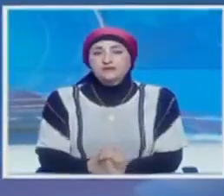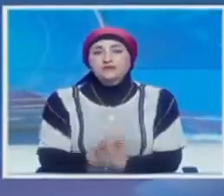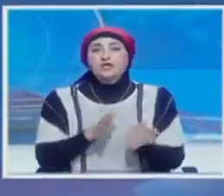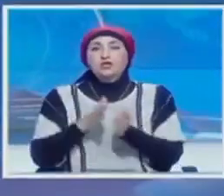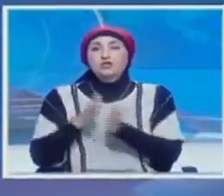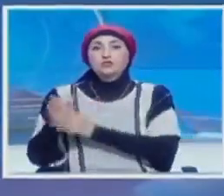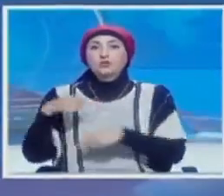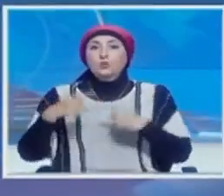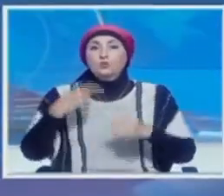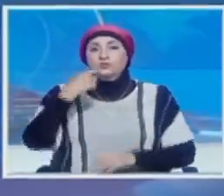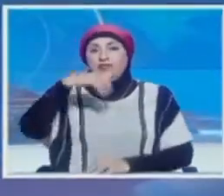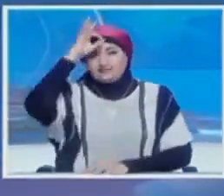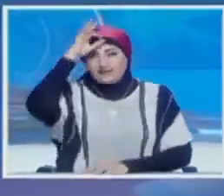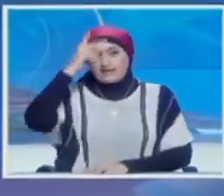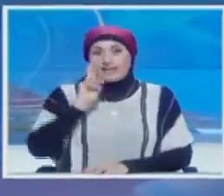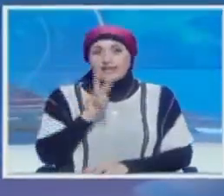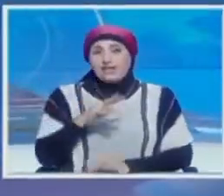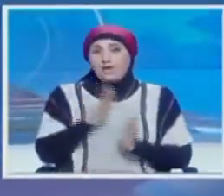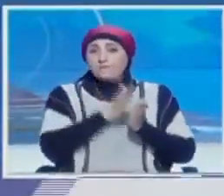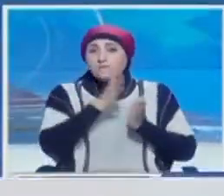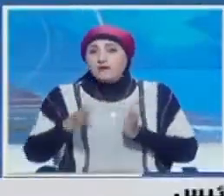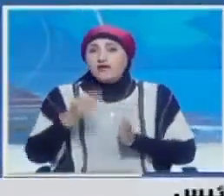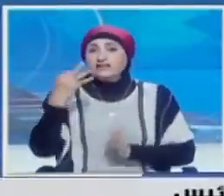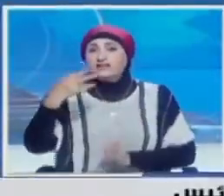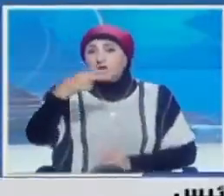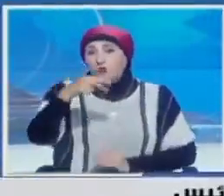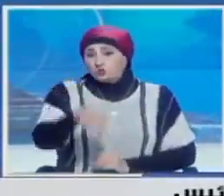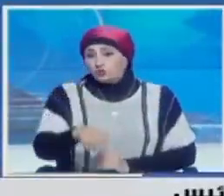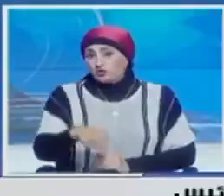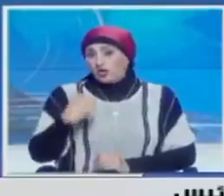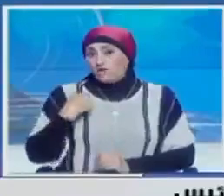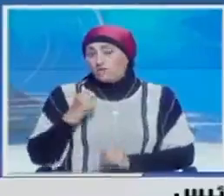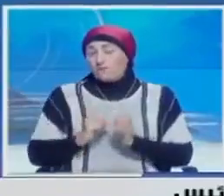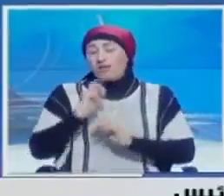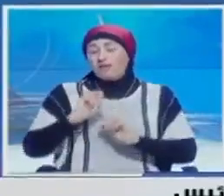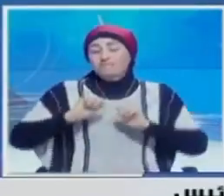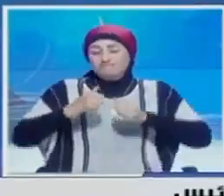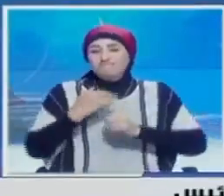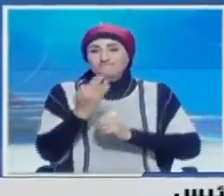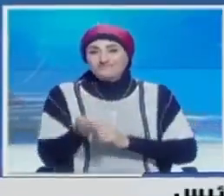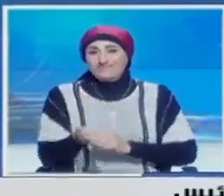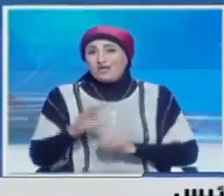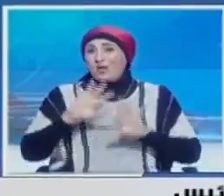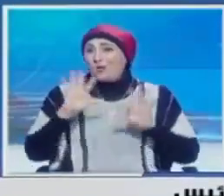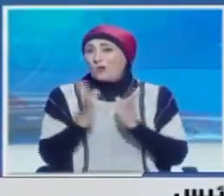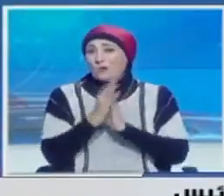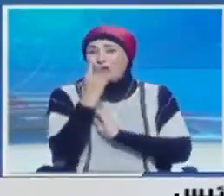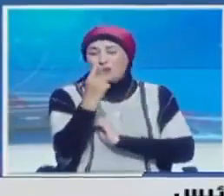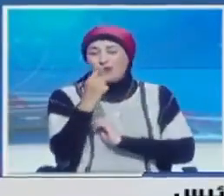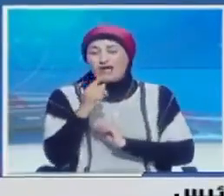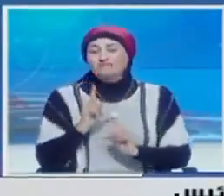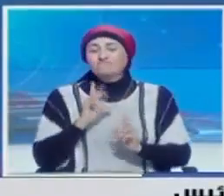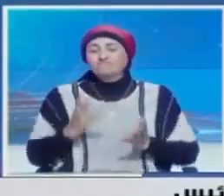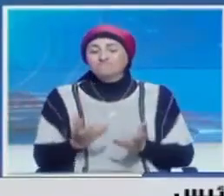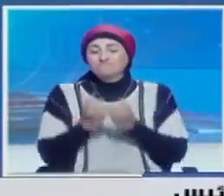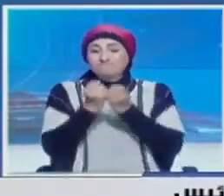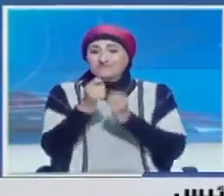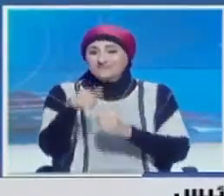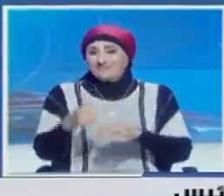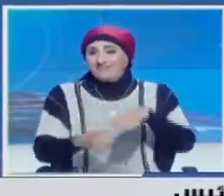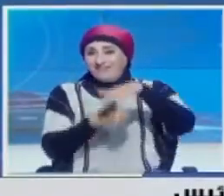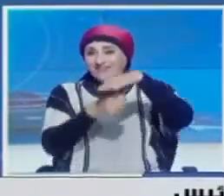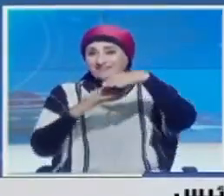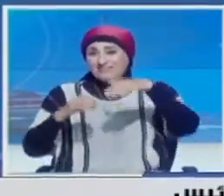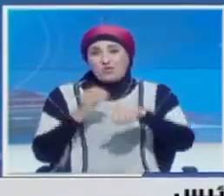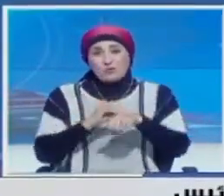تواصل وزارة الداخلية فعاليات المرحلة 23 من مبادرة كلنا واحد برعاية رئيس الجمهورية، وذلك لتوفير